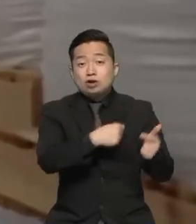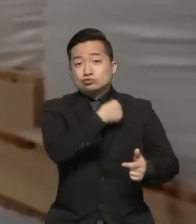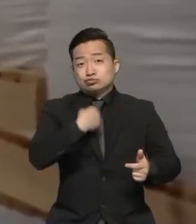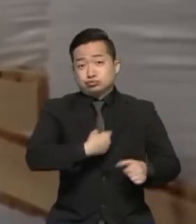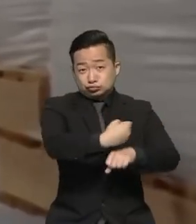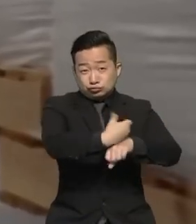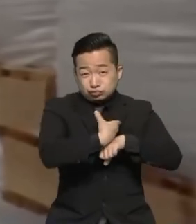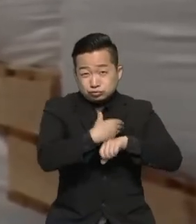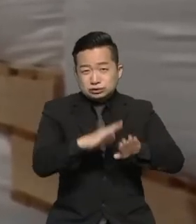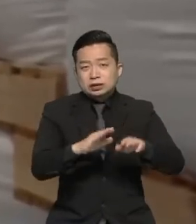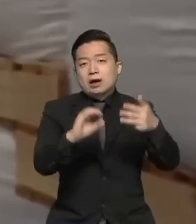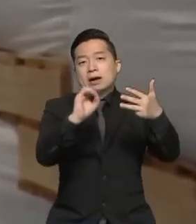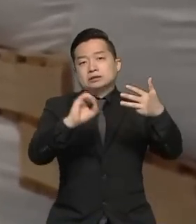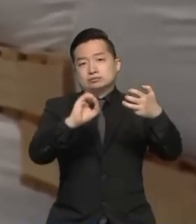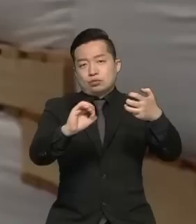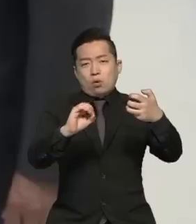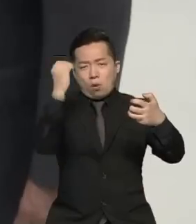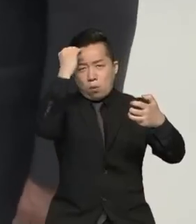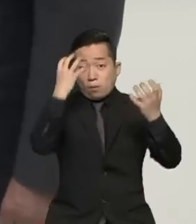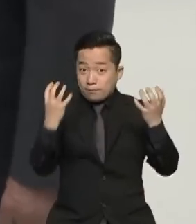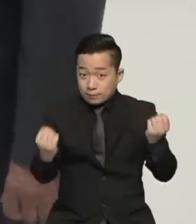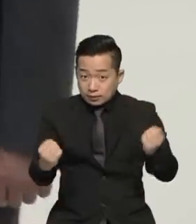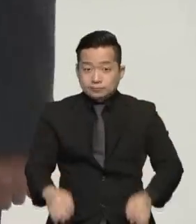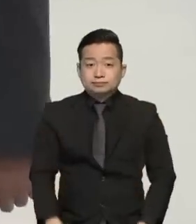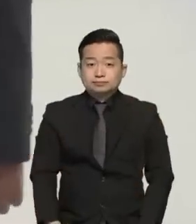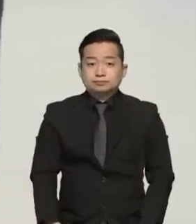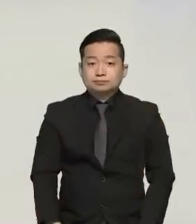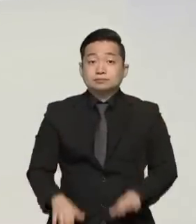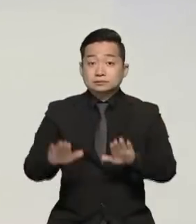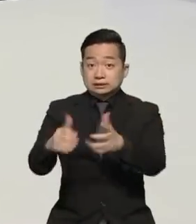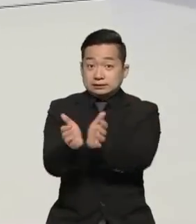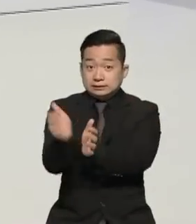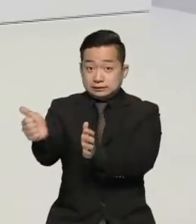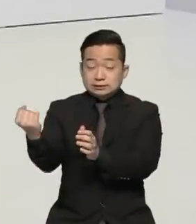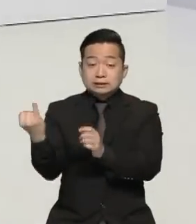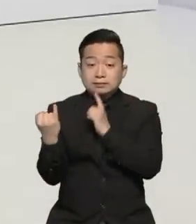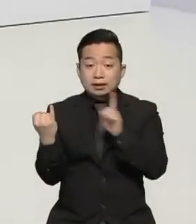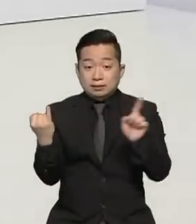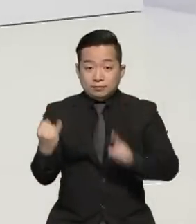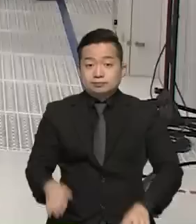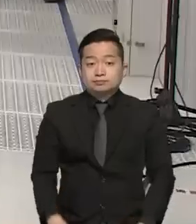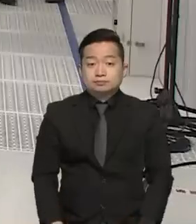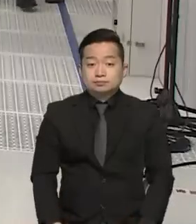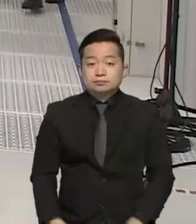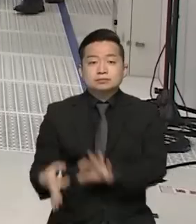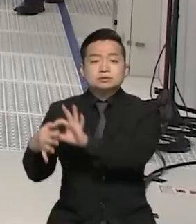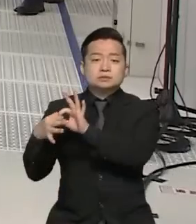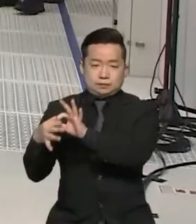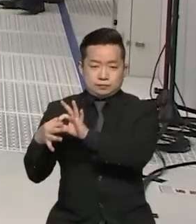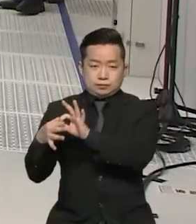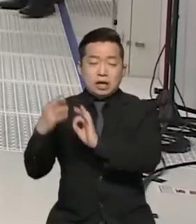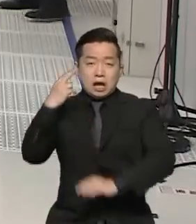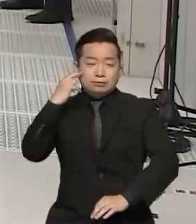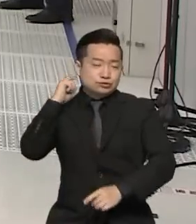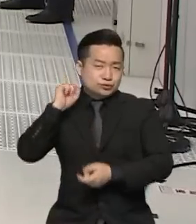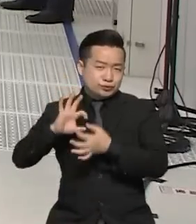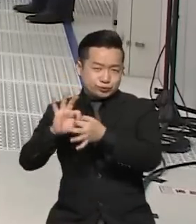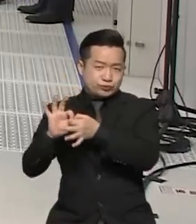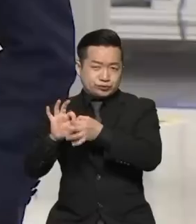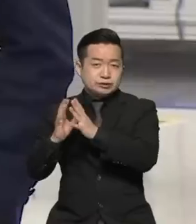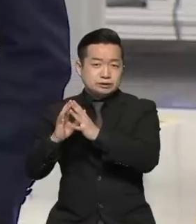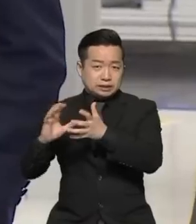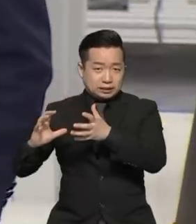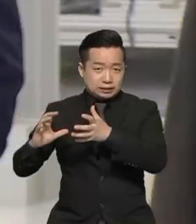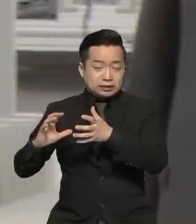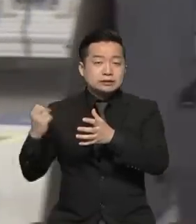의존도가 80%에 이릅니다. 타이 장관은 프렌드 쇼어링, 즉 미국과 우방국을 중심으로